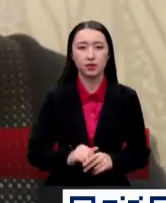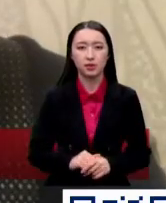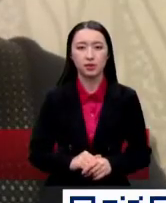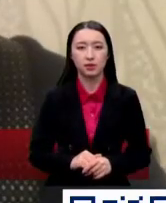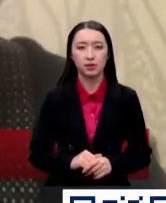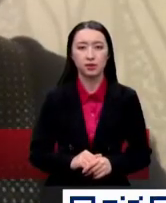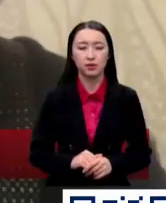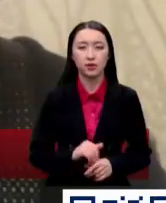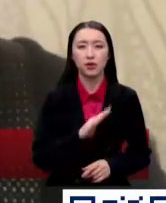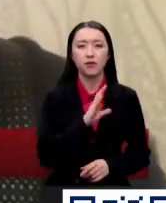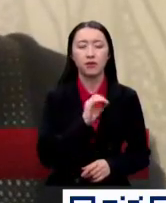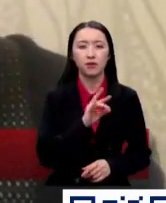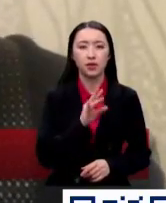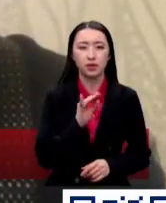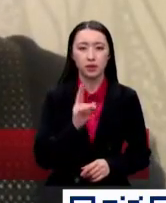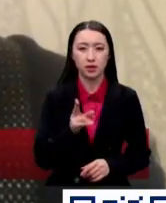Веника.